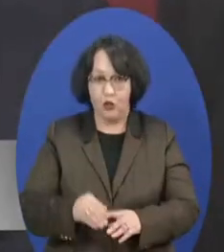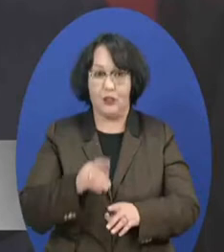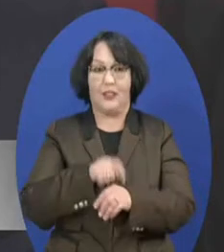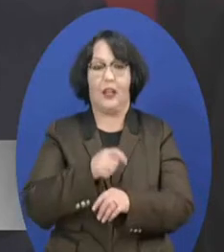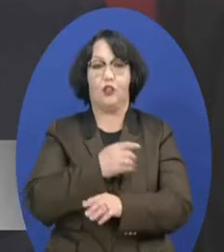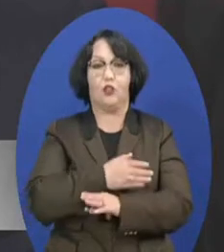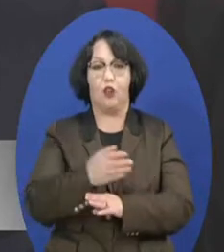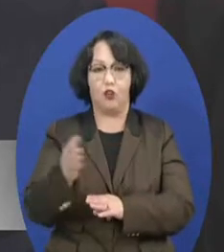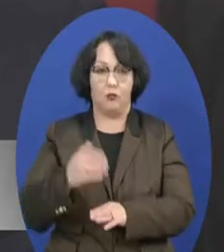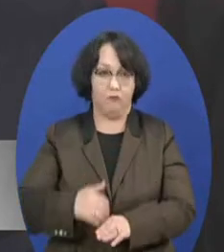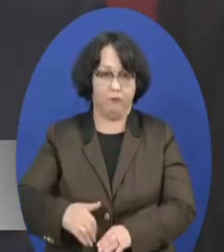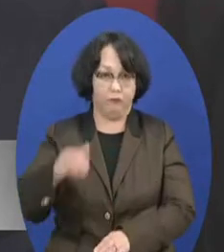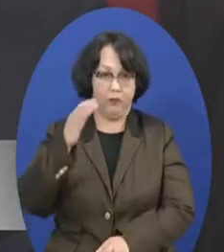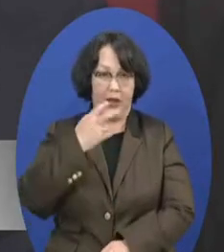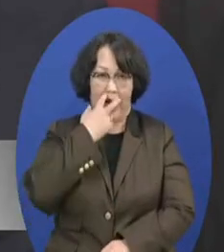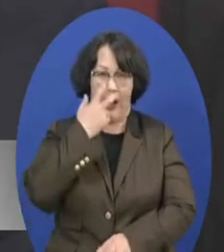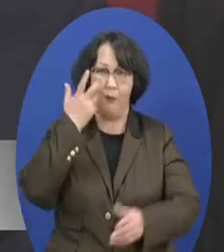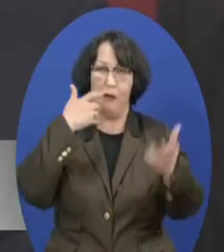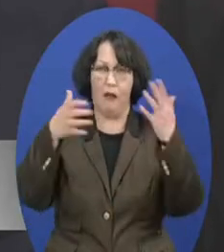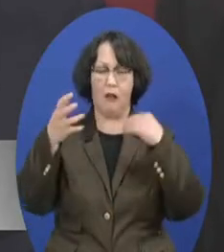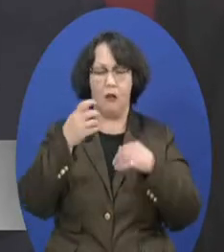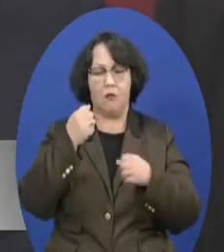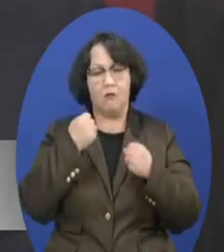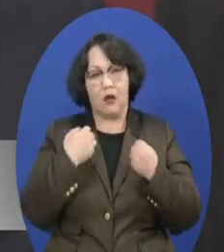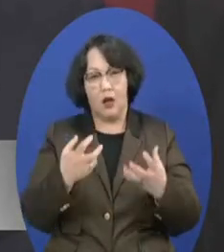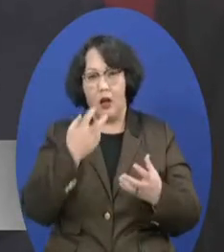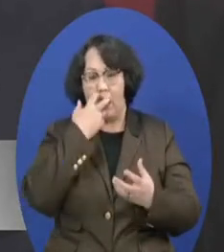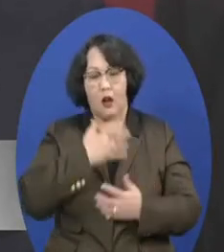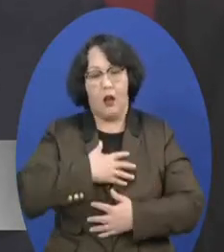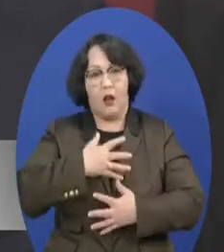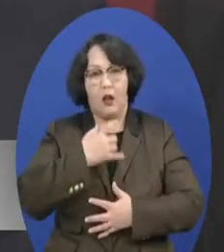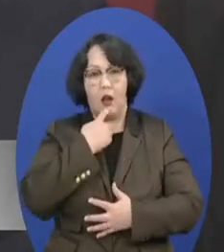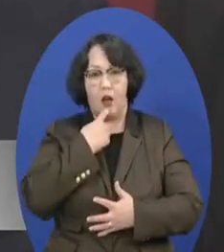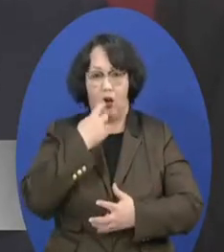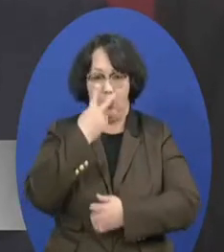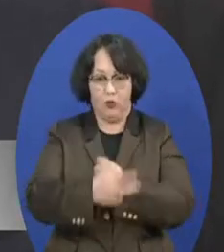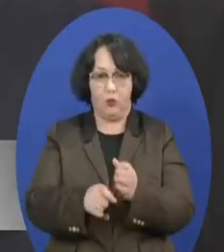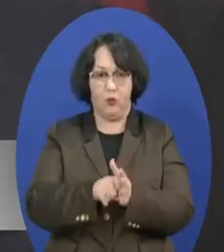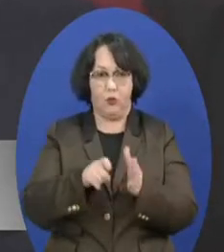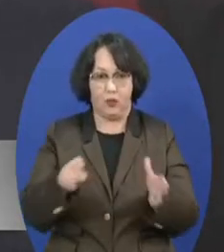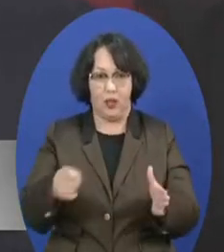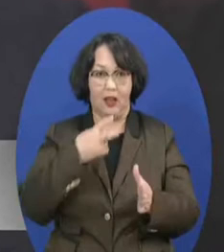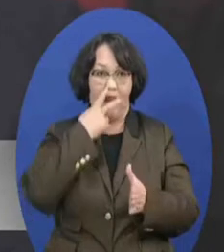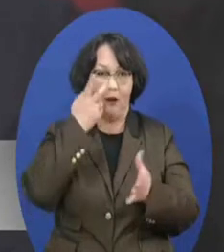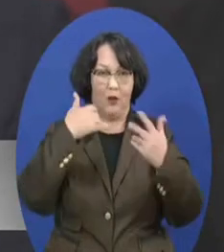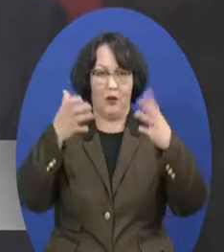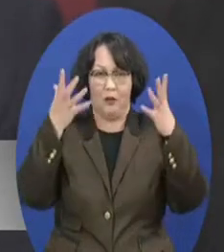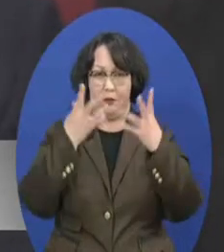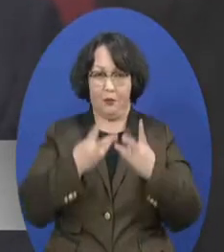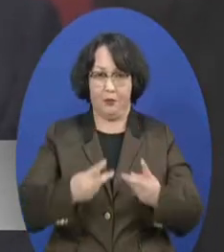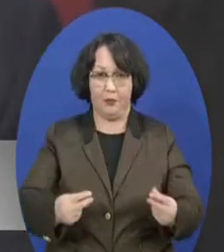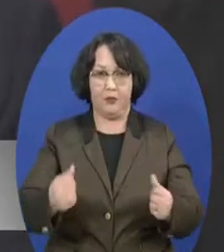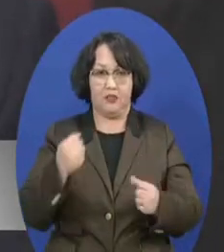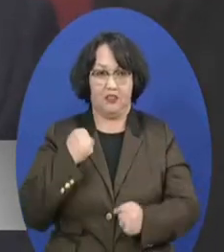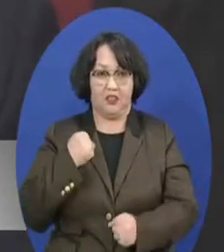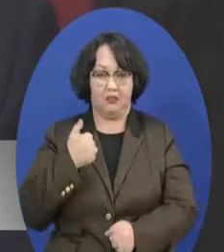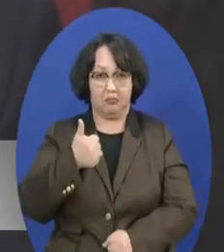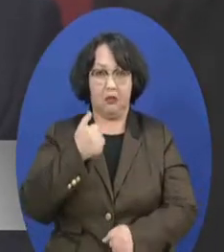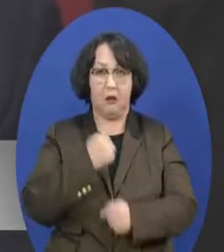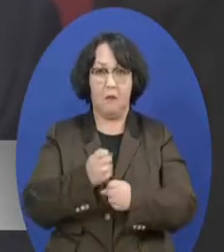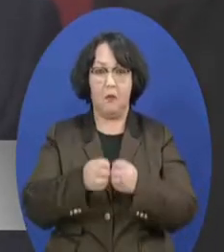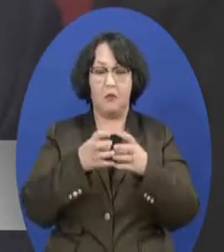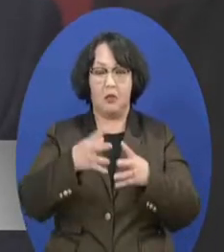Энийг яг ингээд 2-3 жилийн дотор шийдтсэн. Тэрэнд нь бол одоо бас үнэхээр юм хийж чаддаг юм байна гэж бодсон тийм. Зүгээр энэ